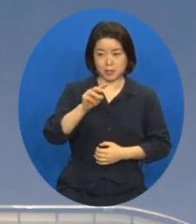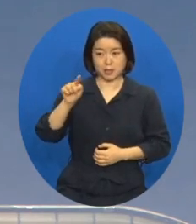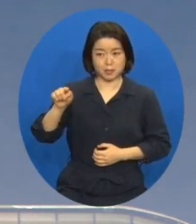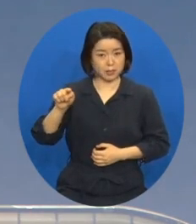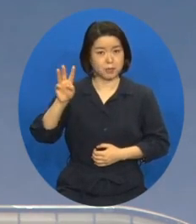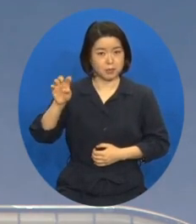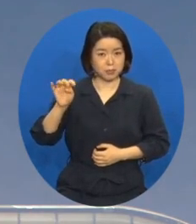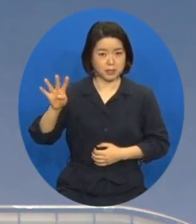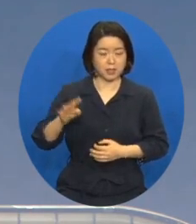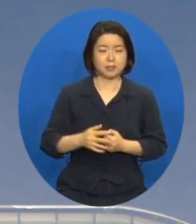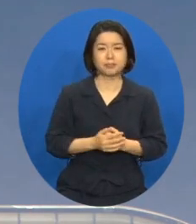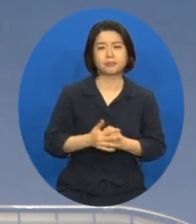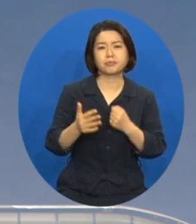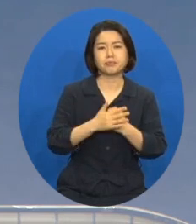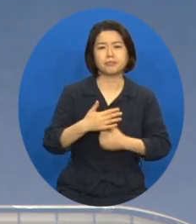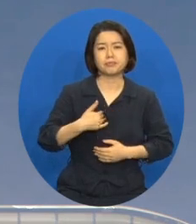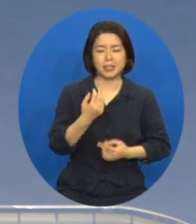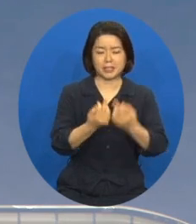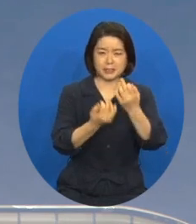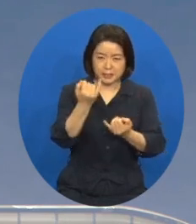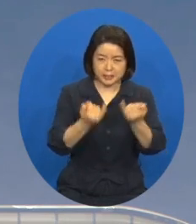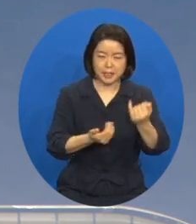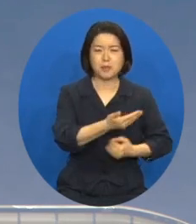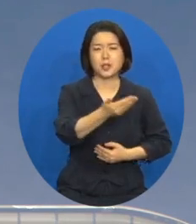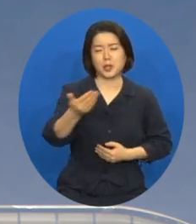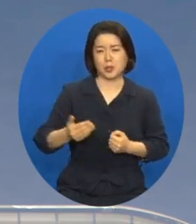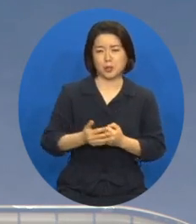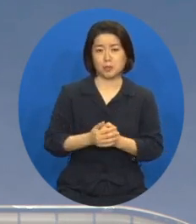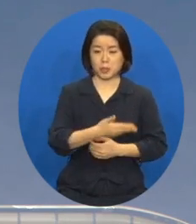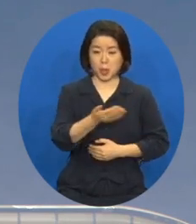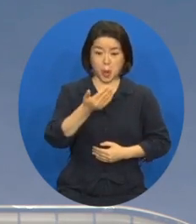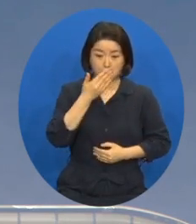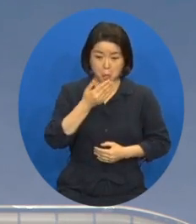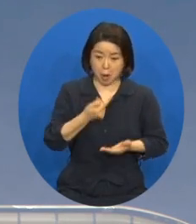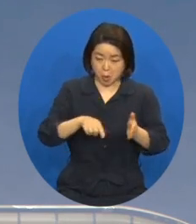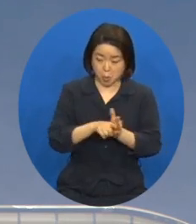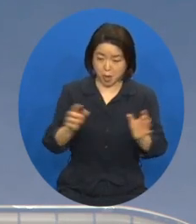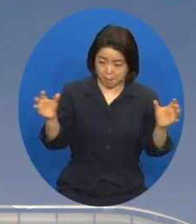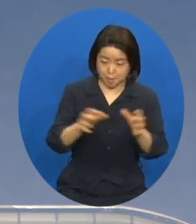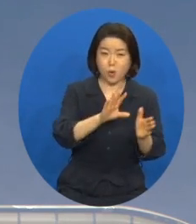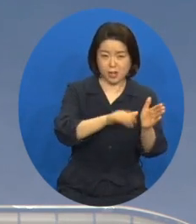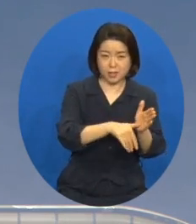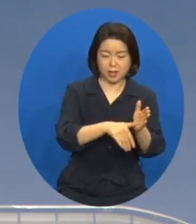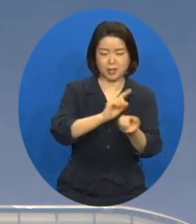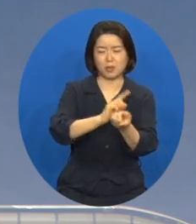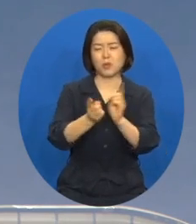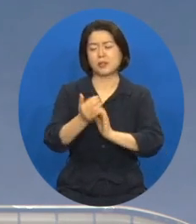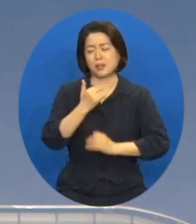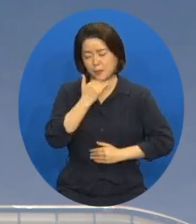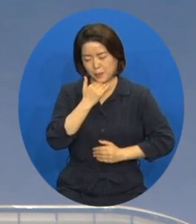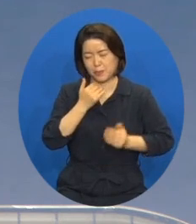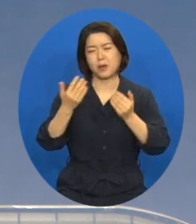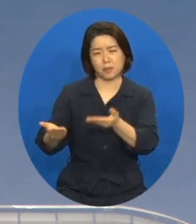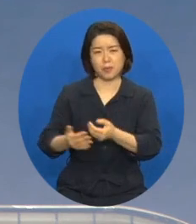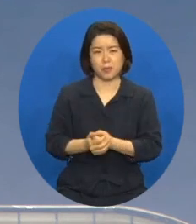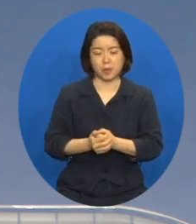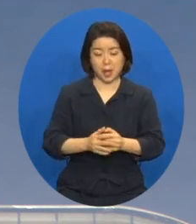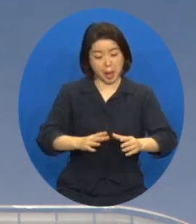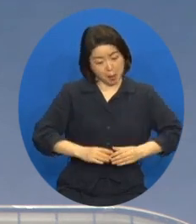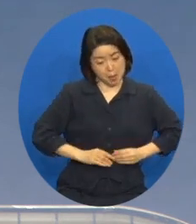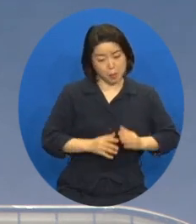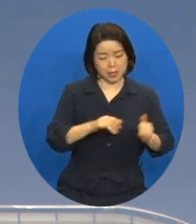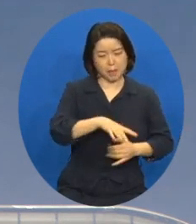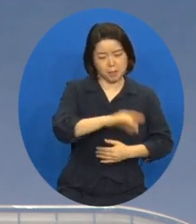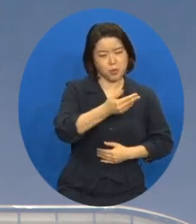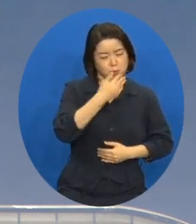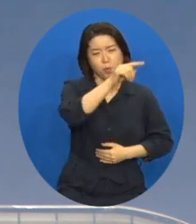34절에 그러므로 나의 형제 자매 여러분, 여러분이 먹으려고 모일 때에는 서로 기다리십시오. 배가 고픈 사람은 집에서 먹어야